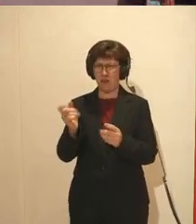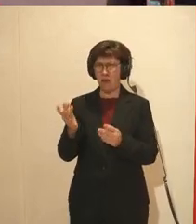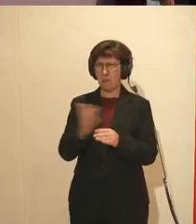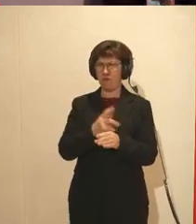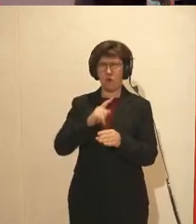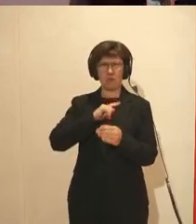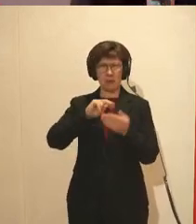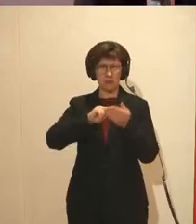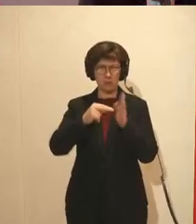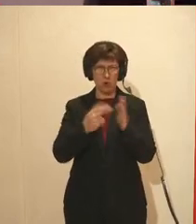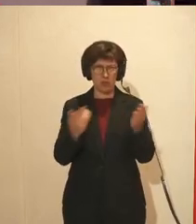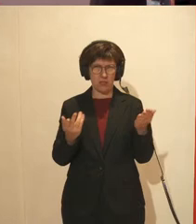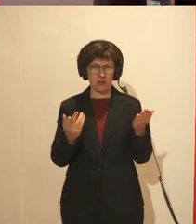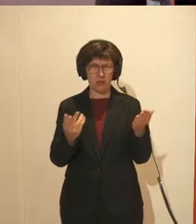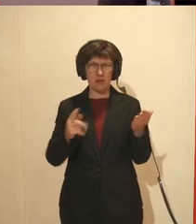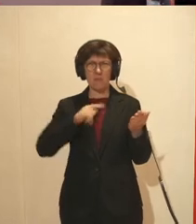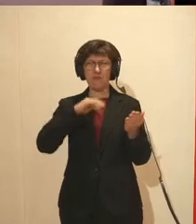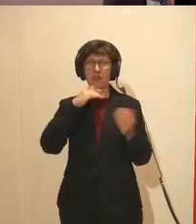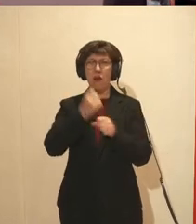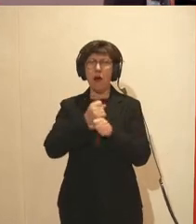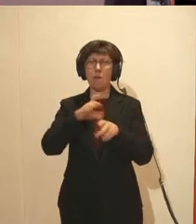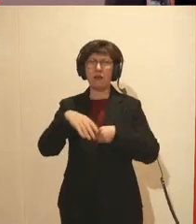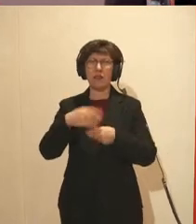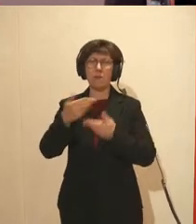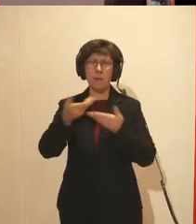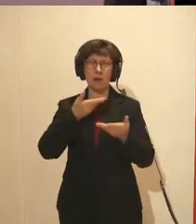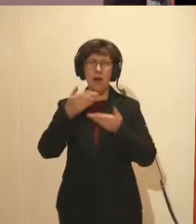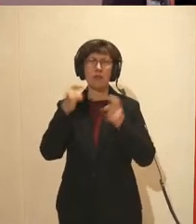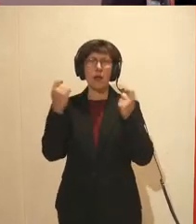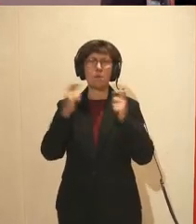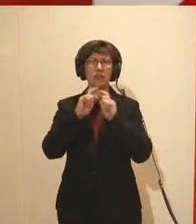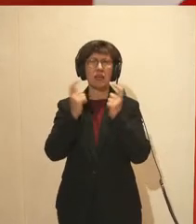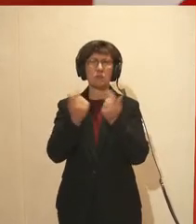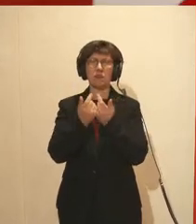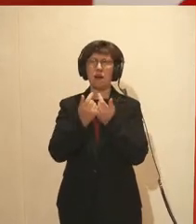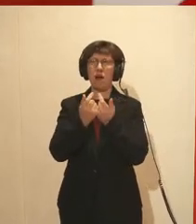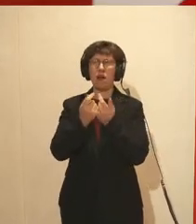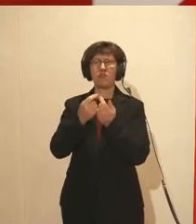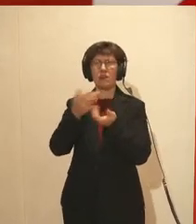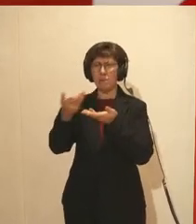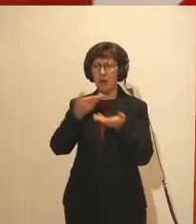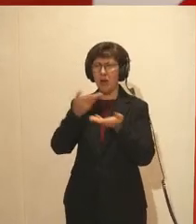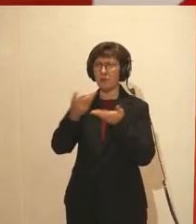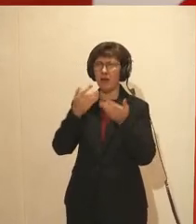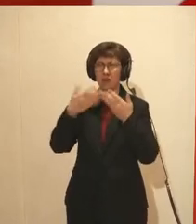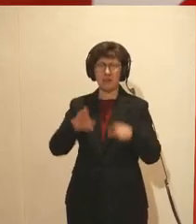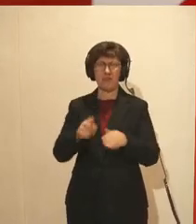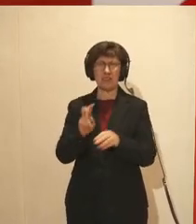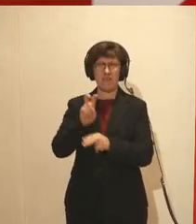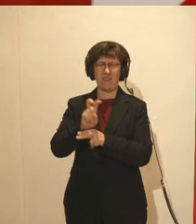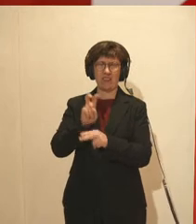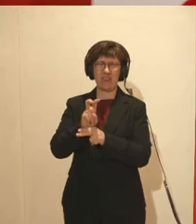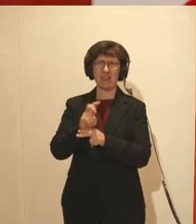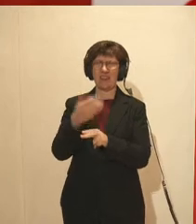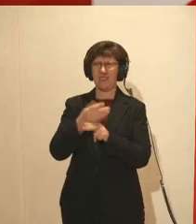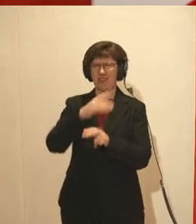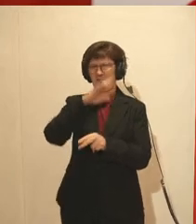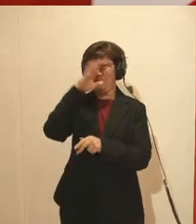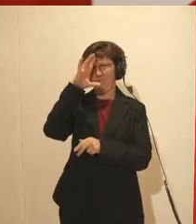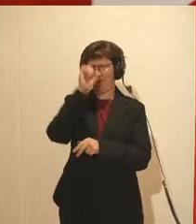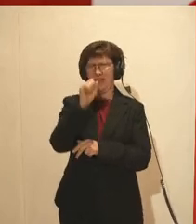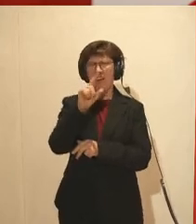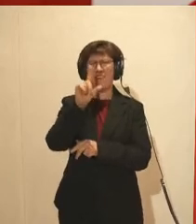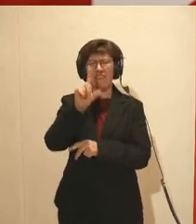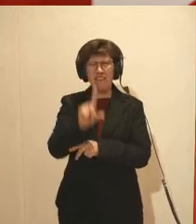politiker wurde ich habe viele arbeitnehmern und arbeitnehmer und betriebsräte verdient und deshalb macht mir so schnell niemand etwas vor ich weiß wie